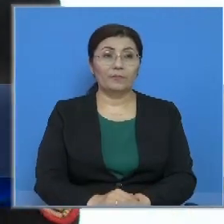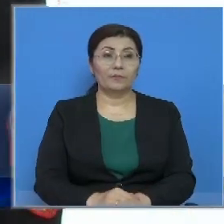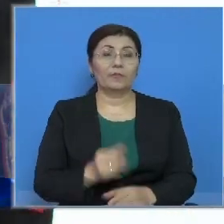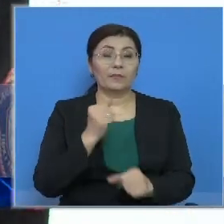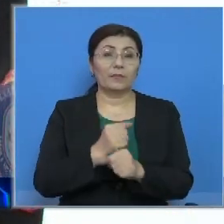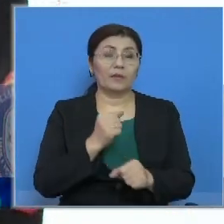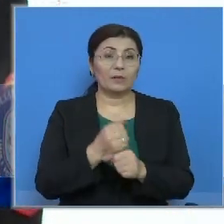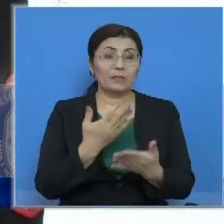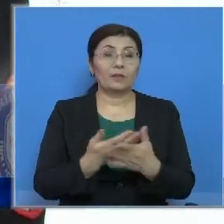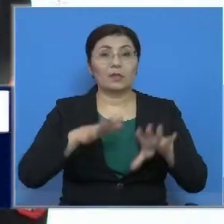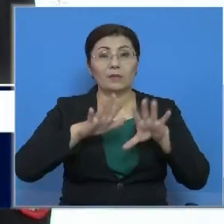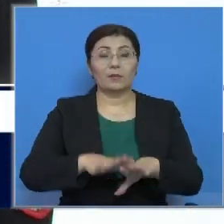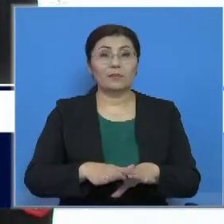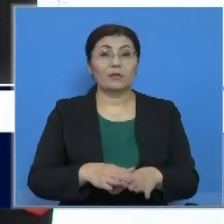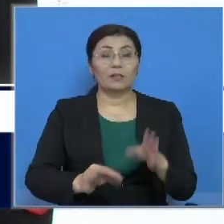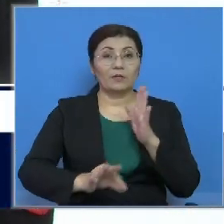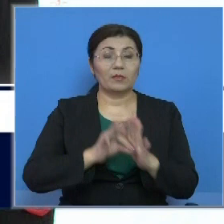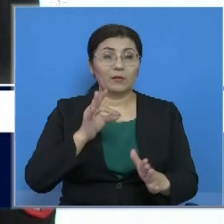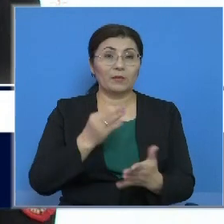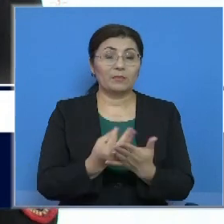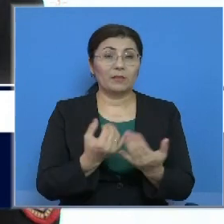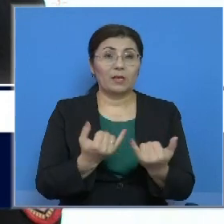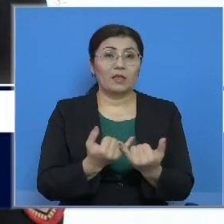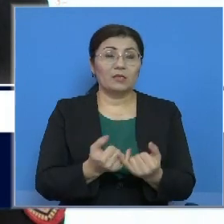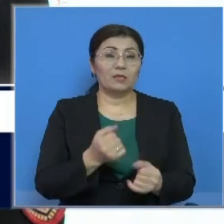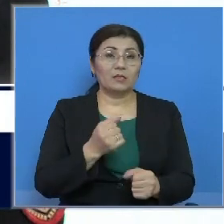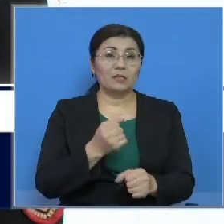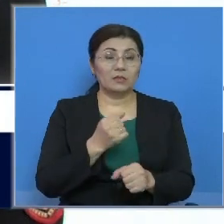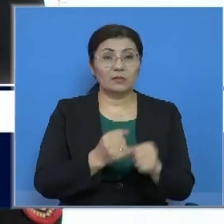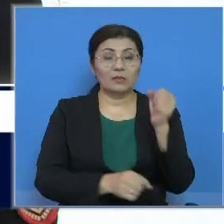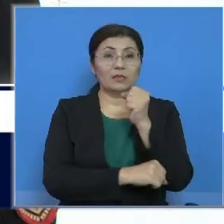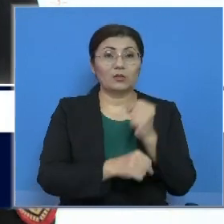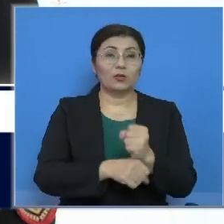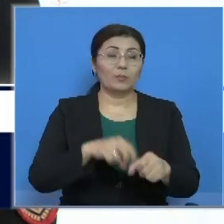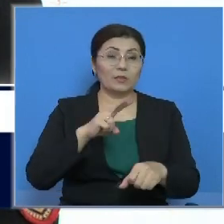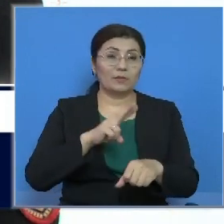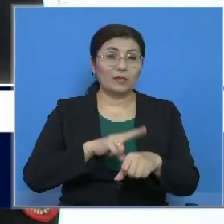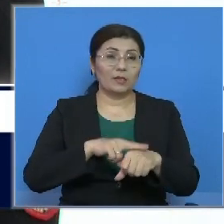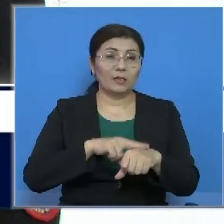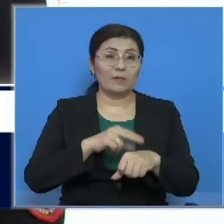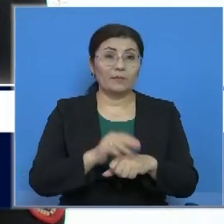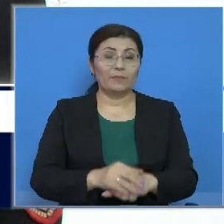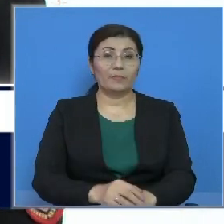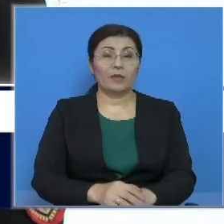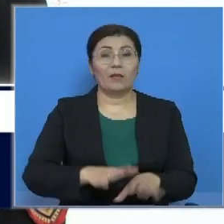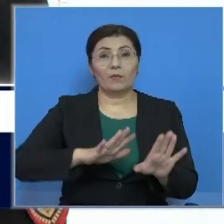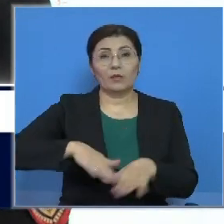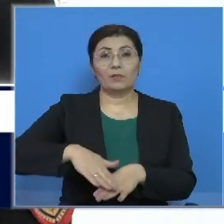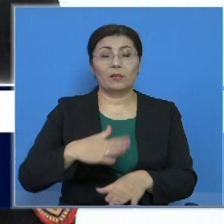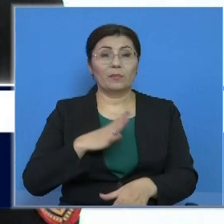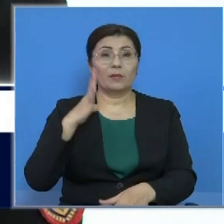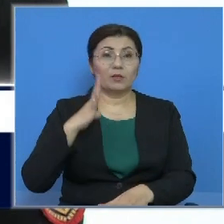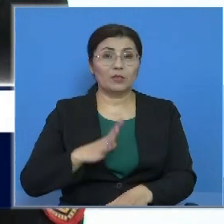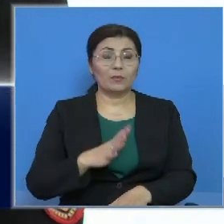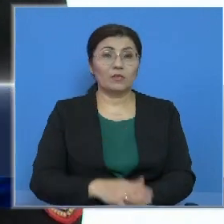Установлено в криминогенных местах, то есть был выбран, определен сейчас сотрудниками полиции, то есть наиболее криминогенные места. А в последующем мы ждем